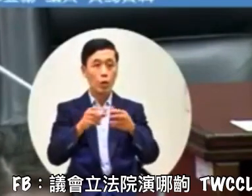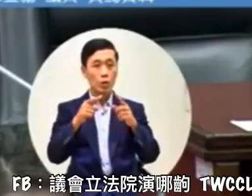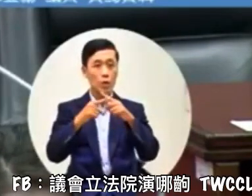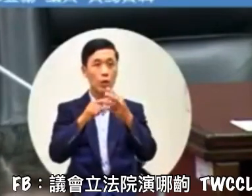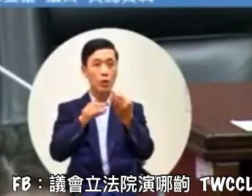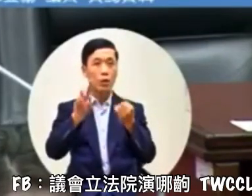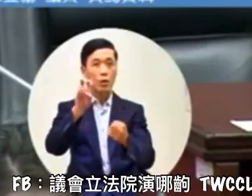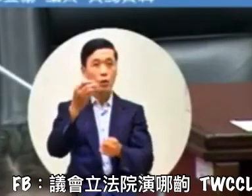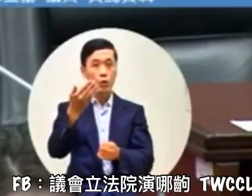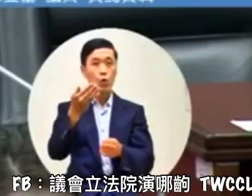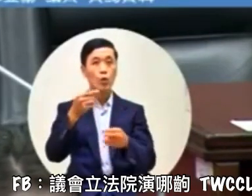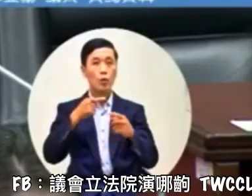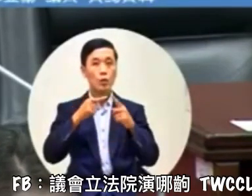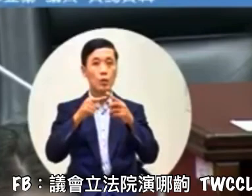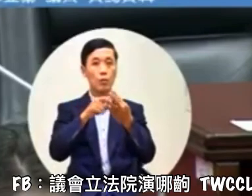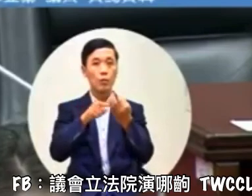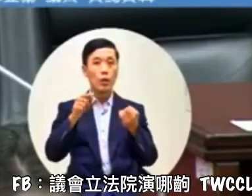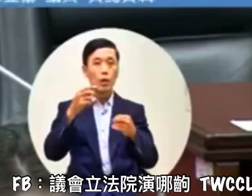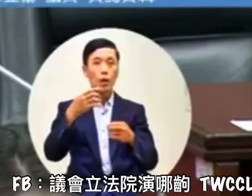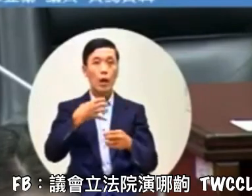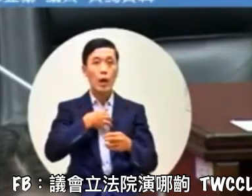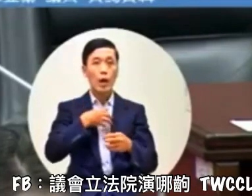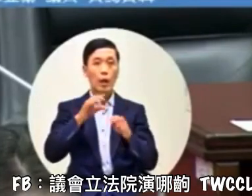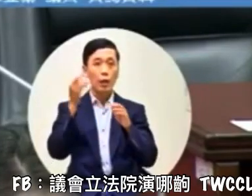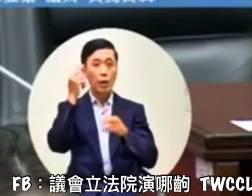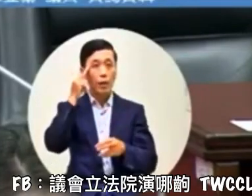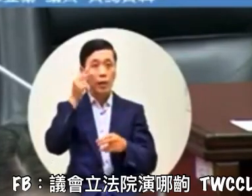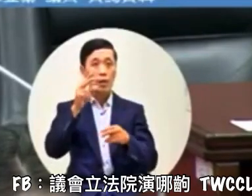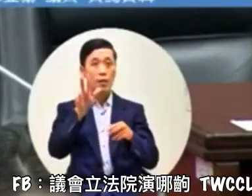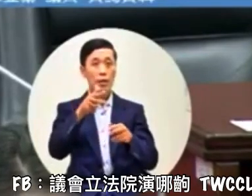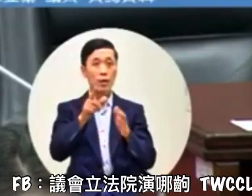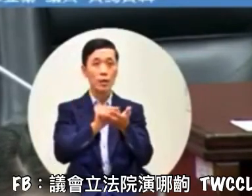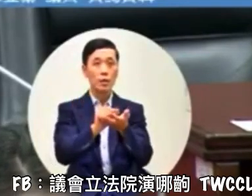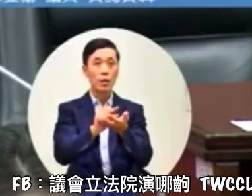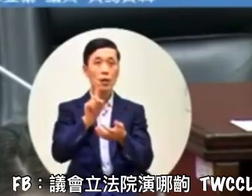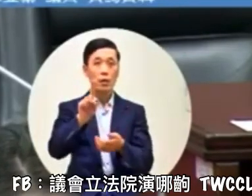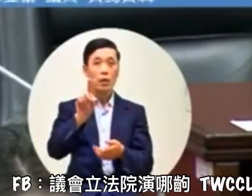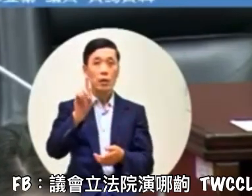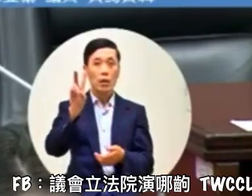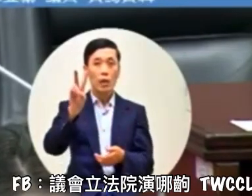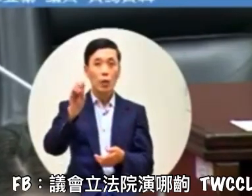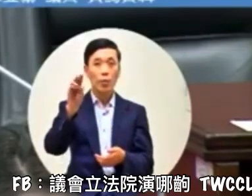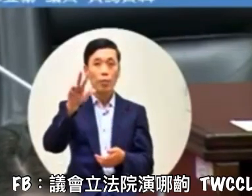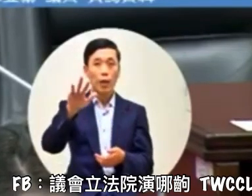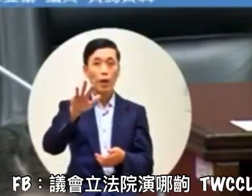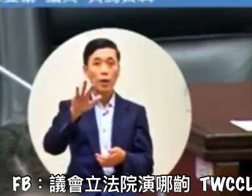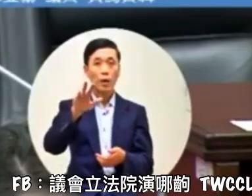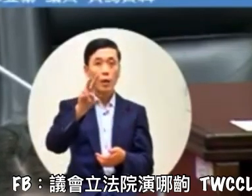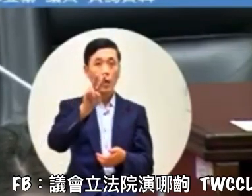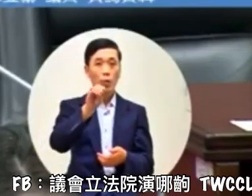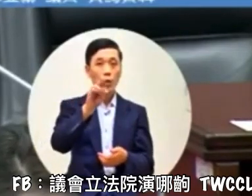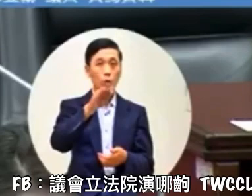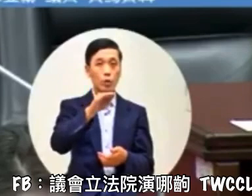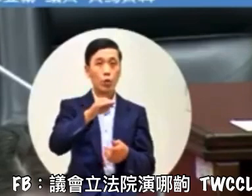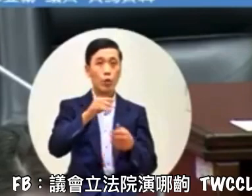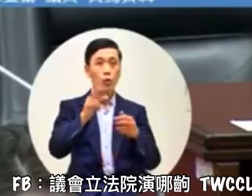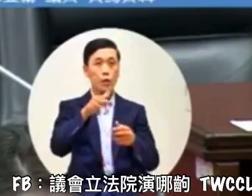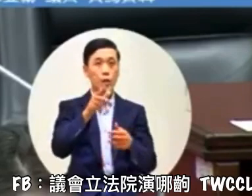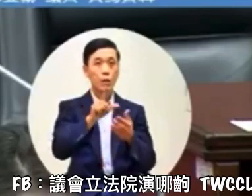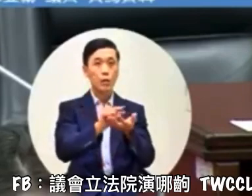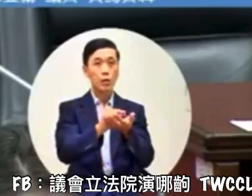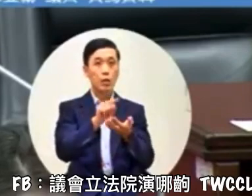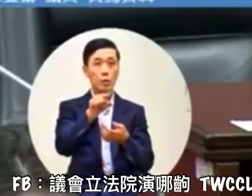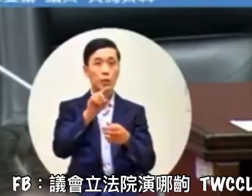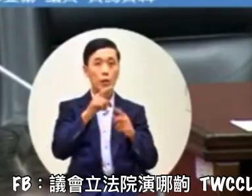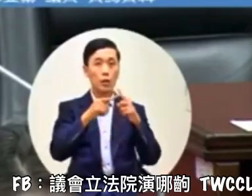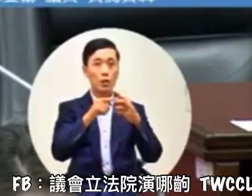咱人口数，阿莲跟燕巢差不多，一个两万八，一个两万九。人燕巢的队员人数得四十五